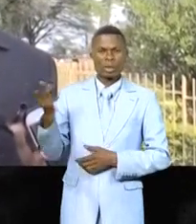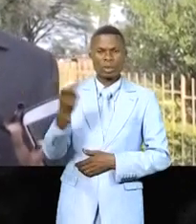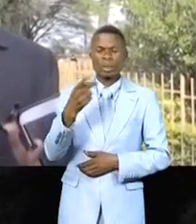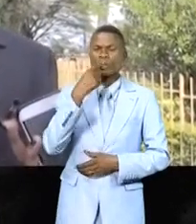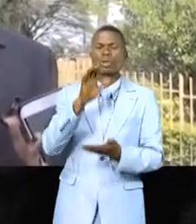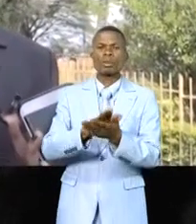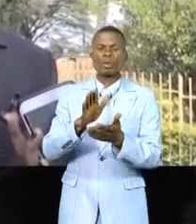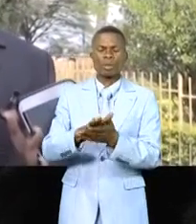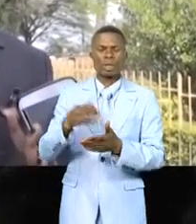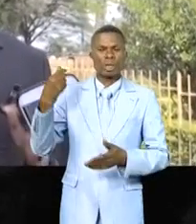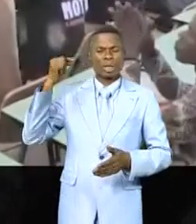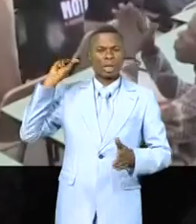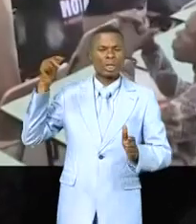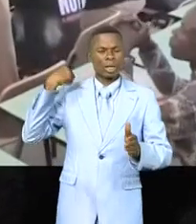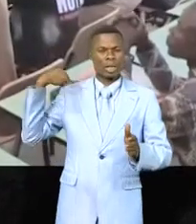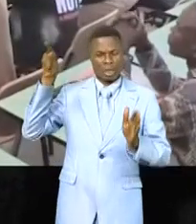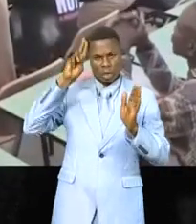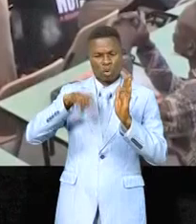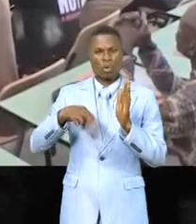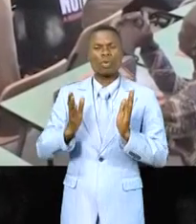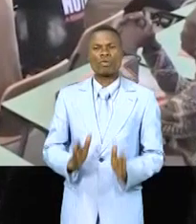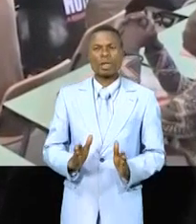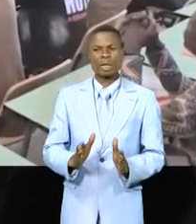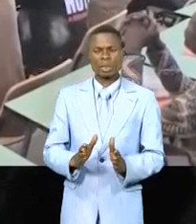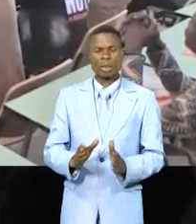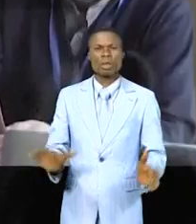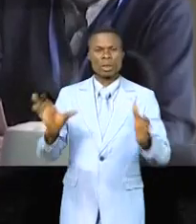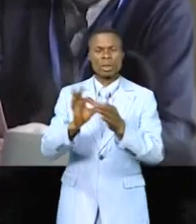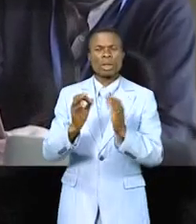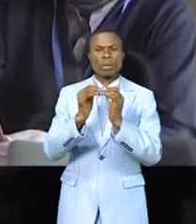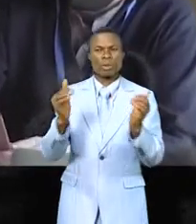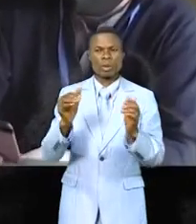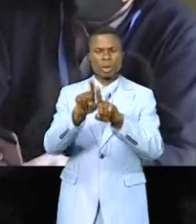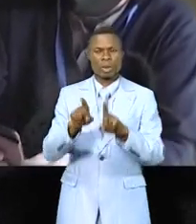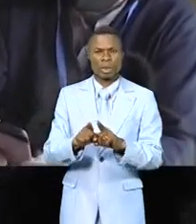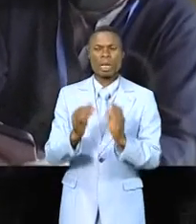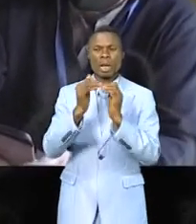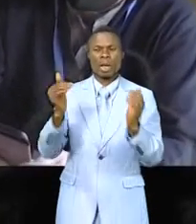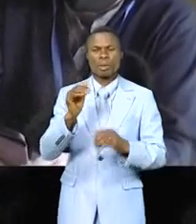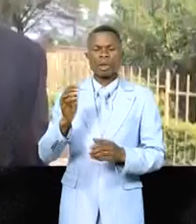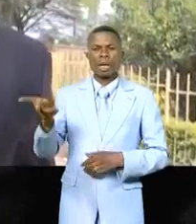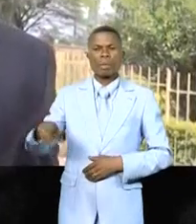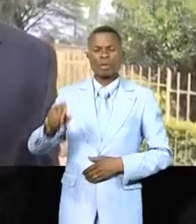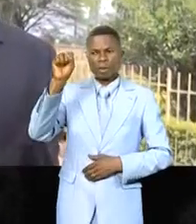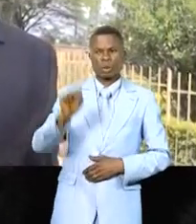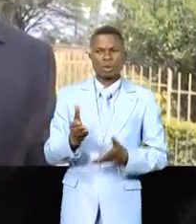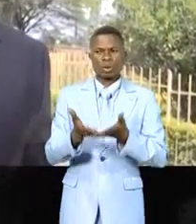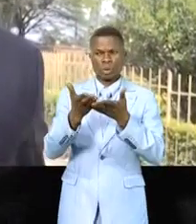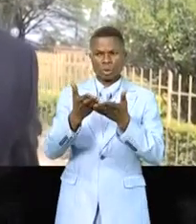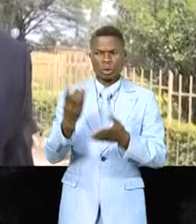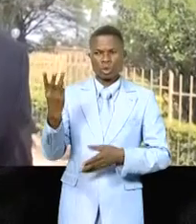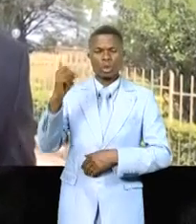le gouverneur de province pour son implication sans relâche dans la consolidation de la paix et la pacification de la province du Sud Kivu. Et les trois jours, on va